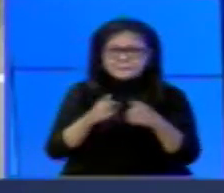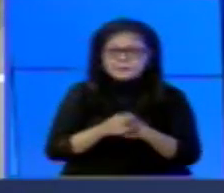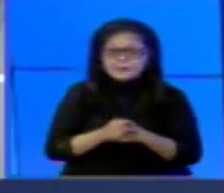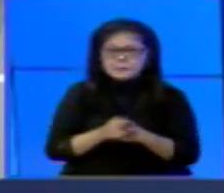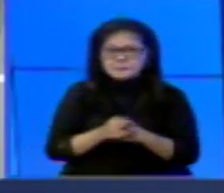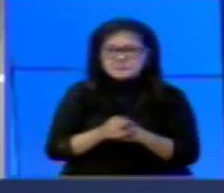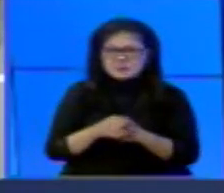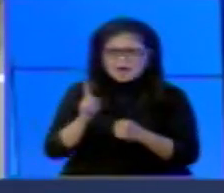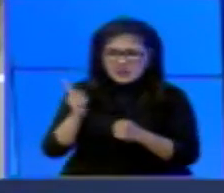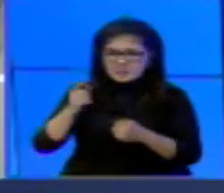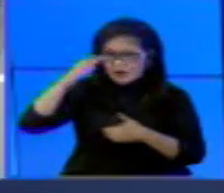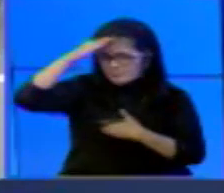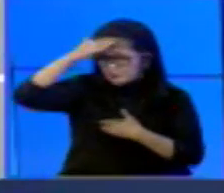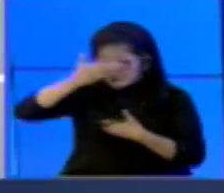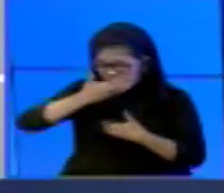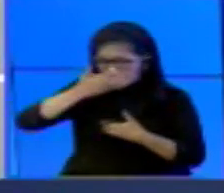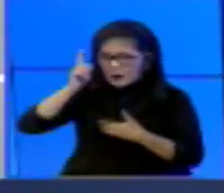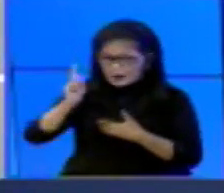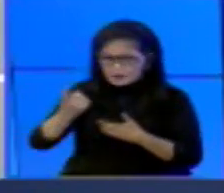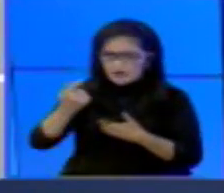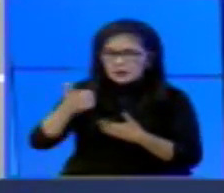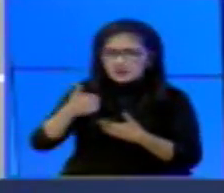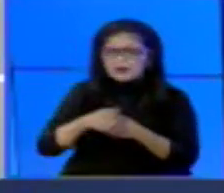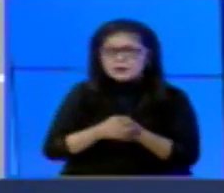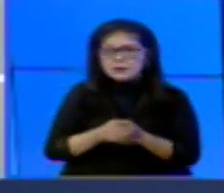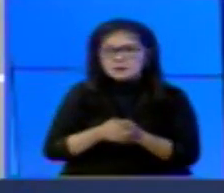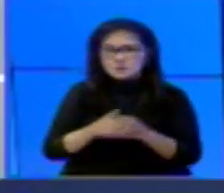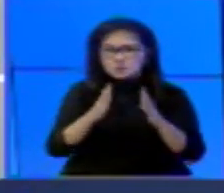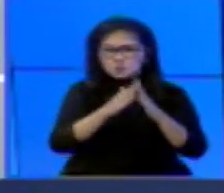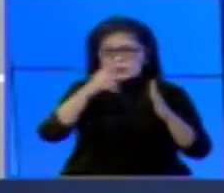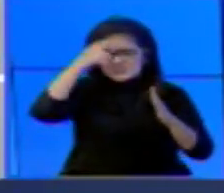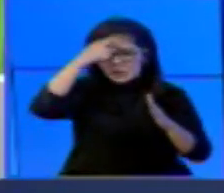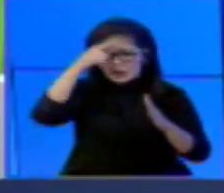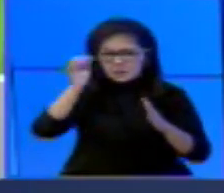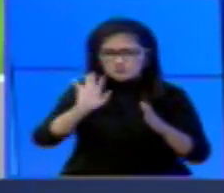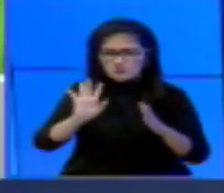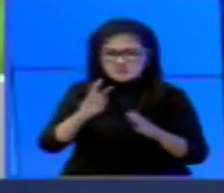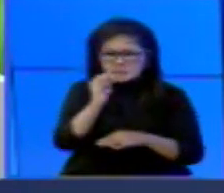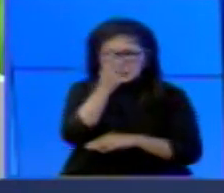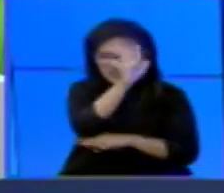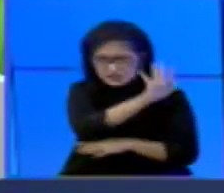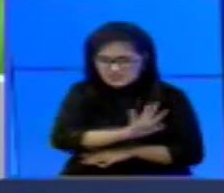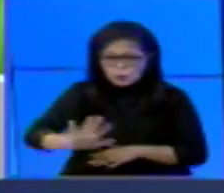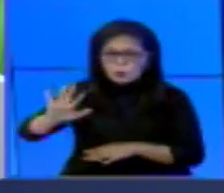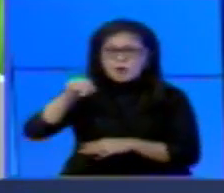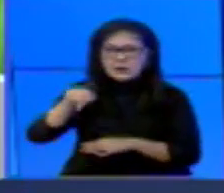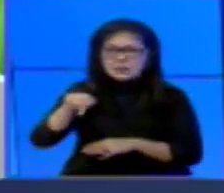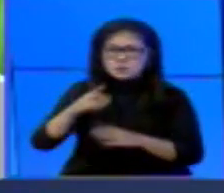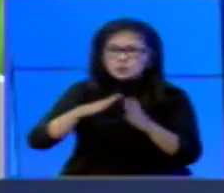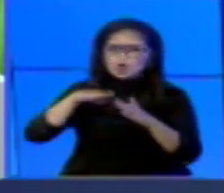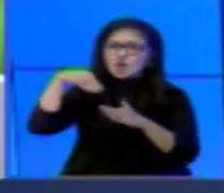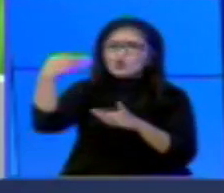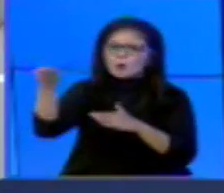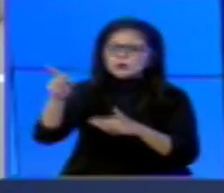gitu, untuk berbagai macam rumah sakit, bukan hanya di Jabodetabek tapi juga di luar DKI.